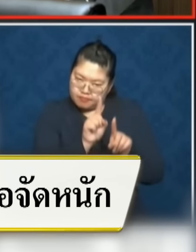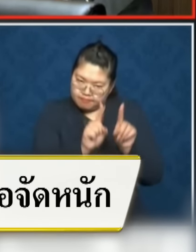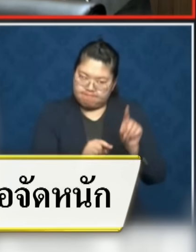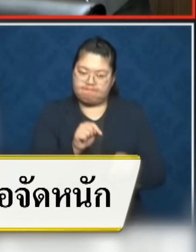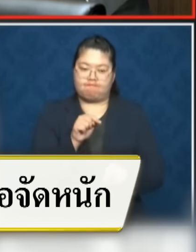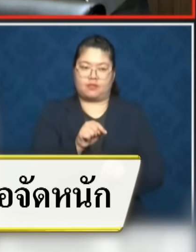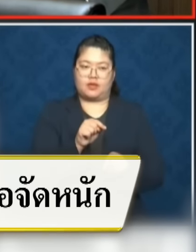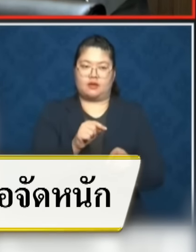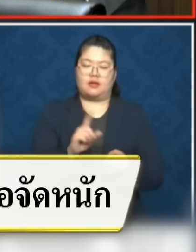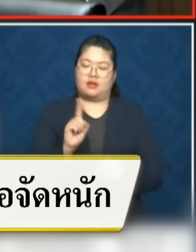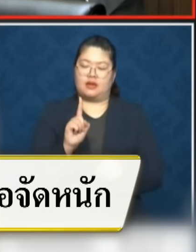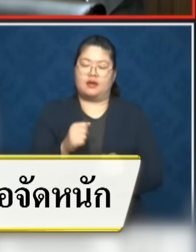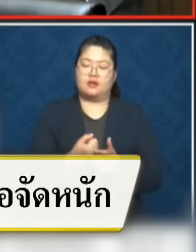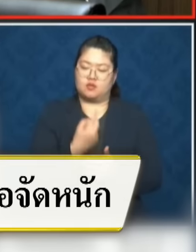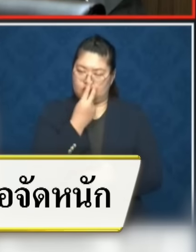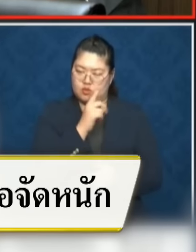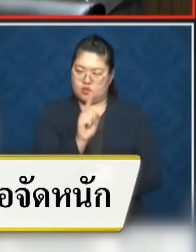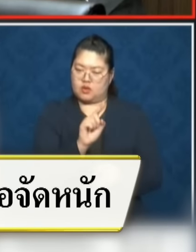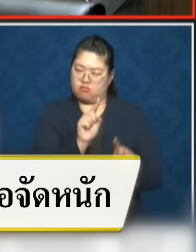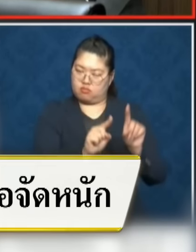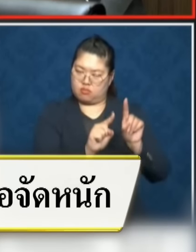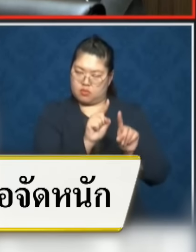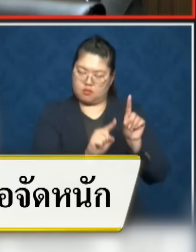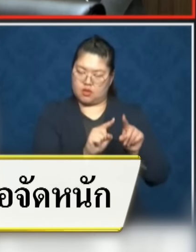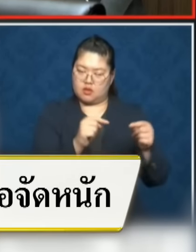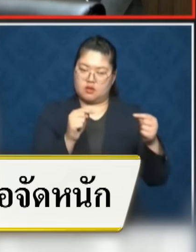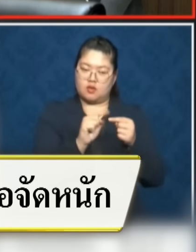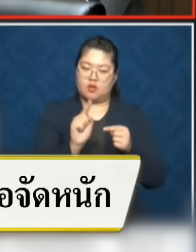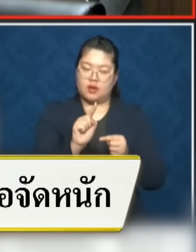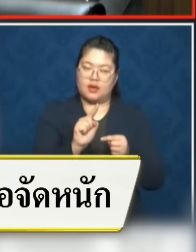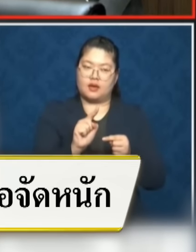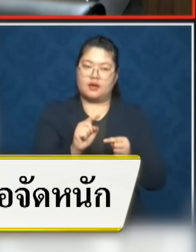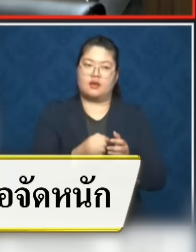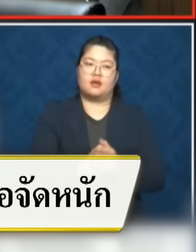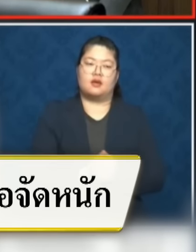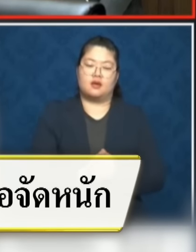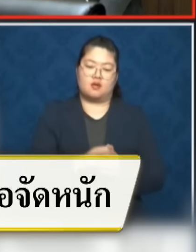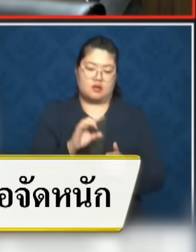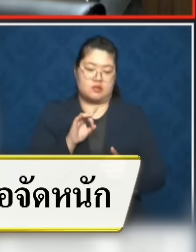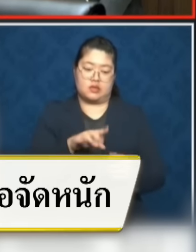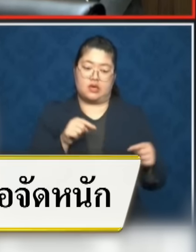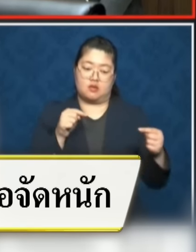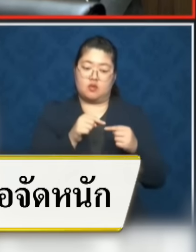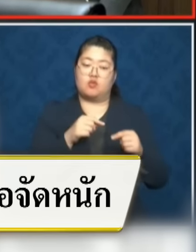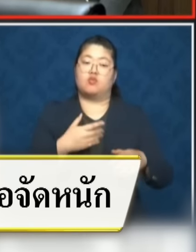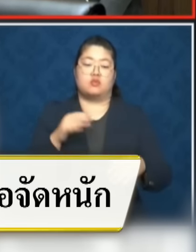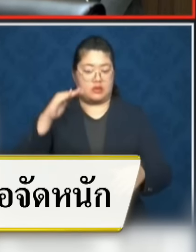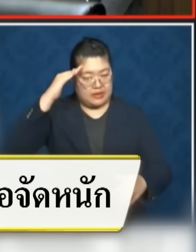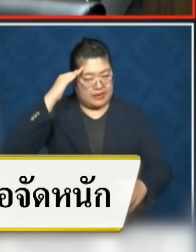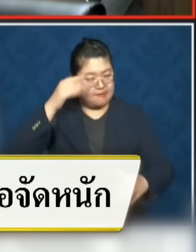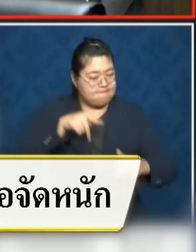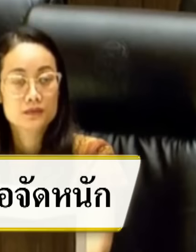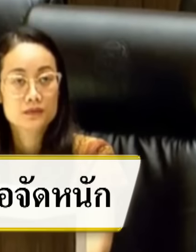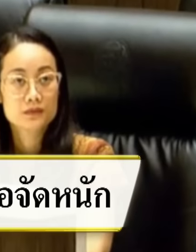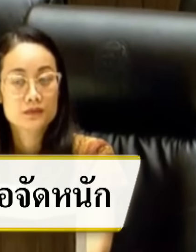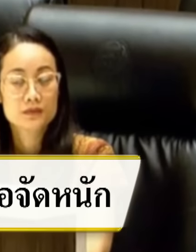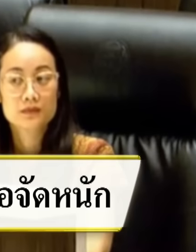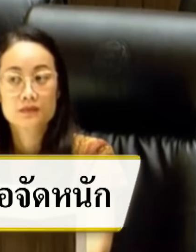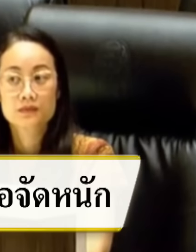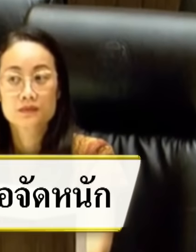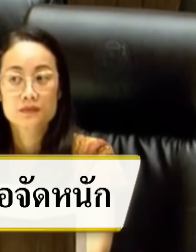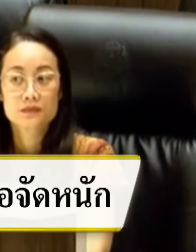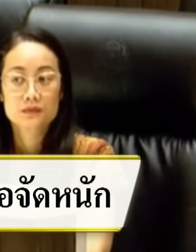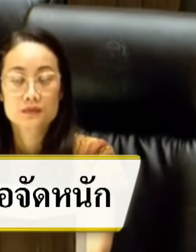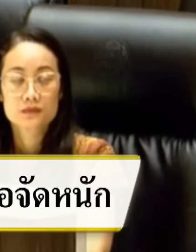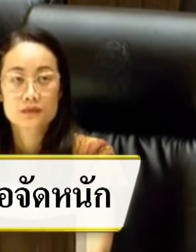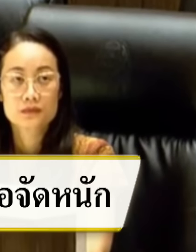อยู่เป็นเงินภาษีของประชาชนนะฮะนอกจากนี้ครับกองทัพและกระทรวงกลาโหมครับก็ไม่เคยให้ความร่วมมือนะครับกับผู้ตรวจราชการแ